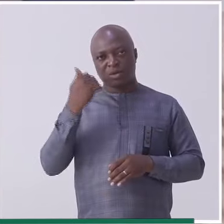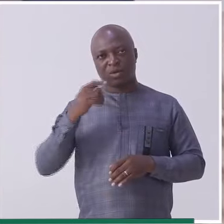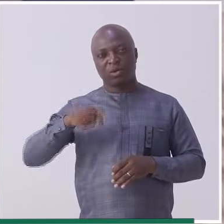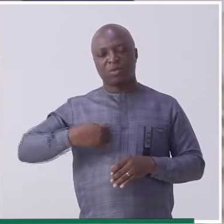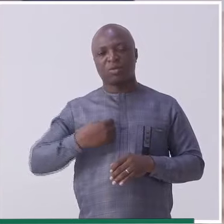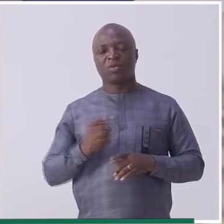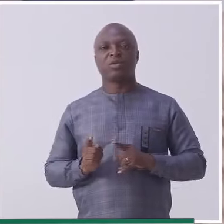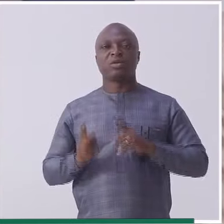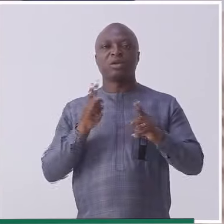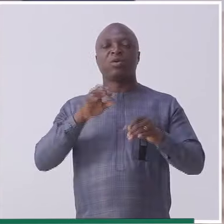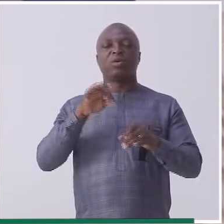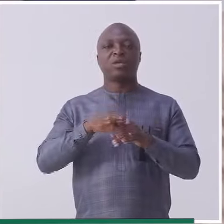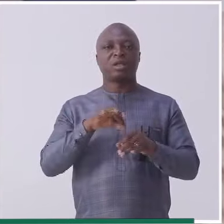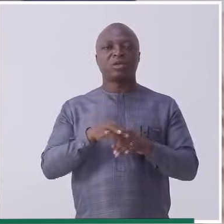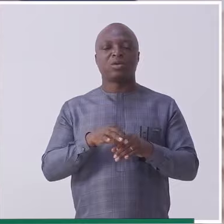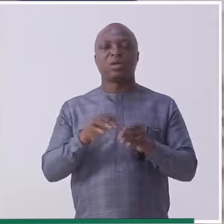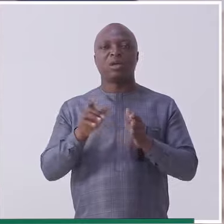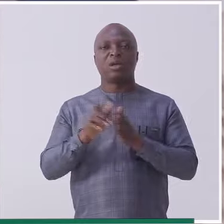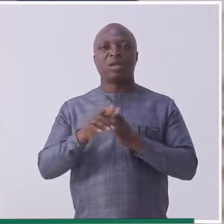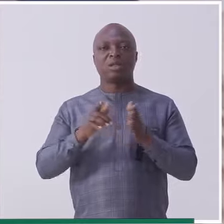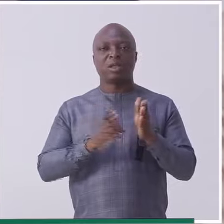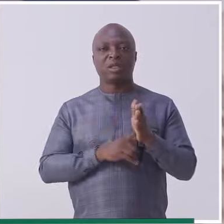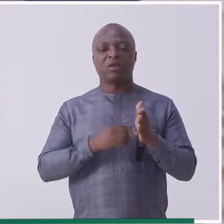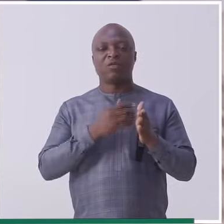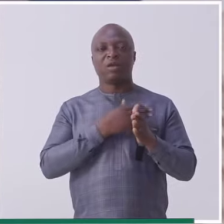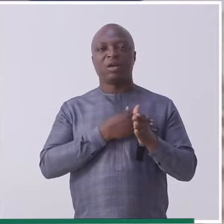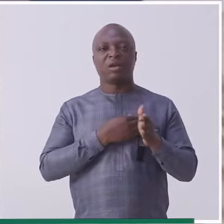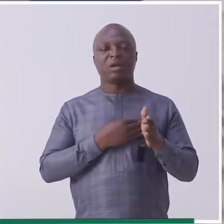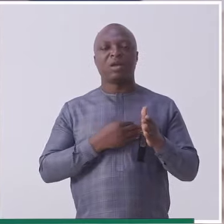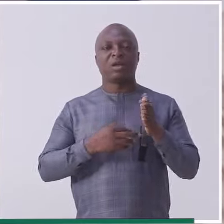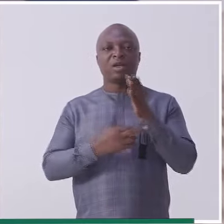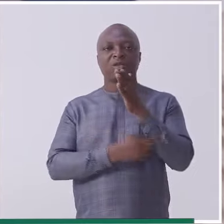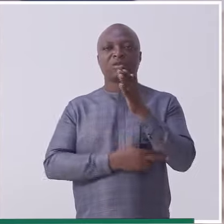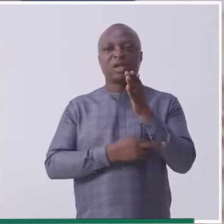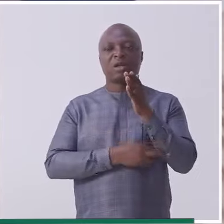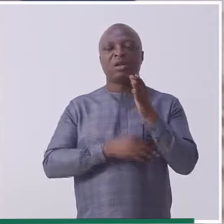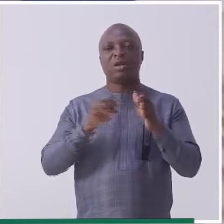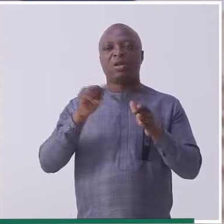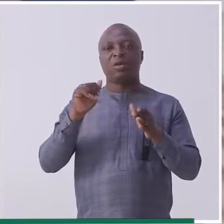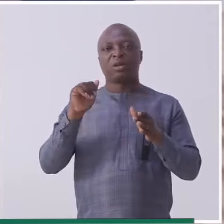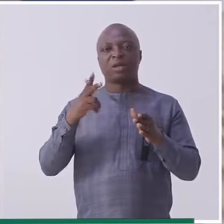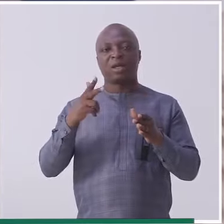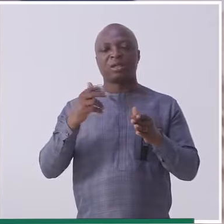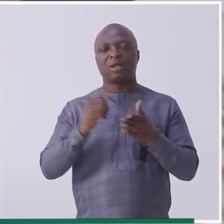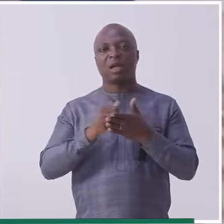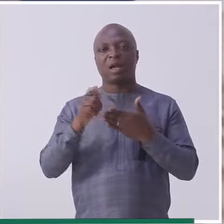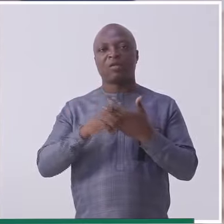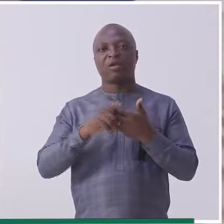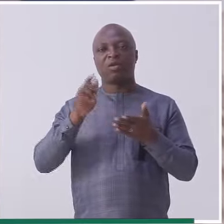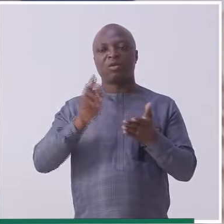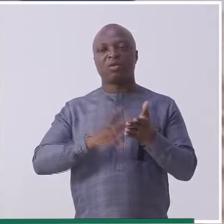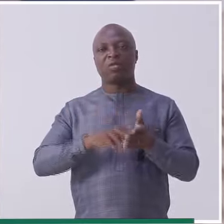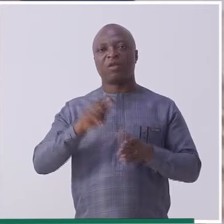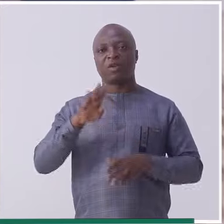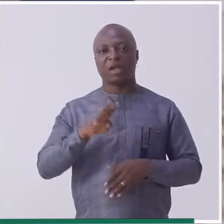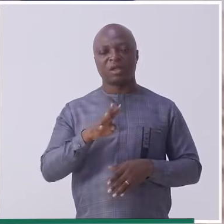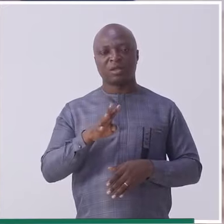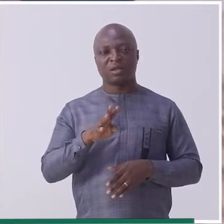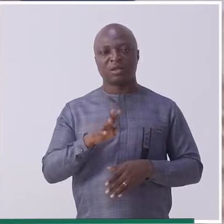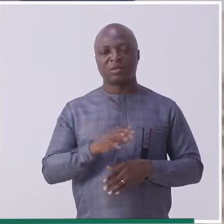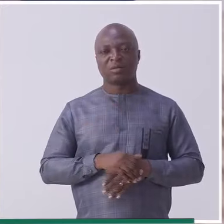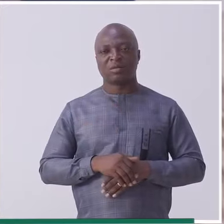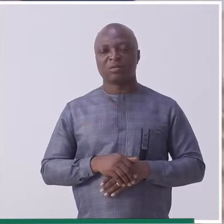nous irons aux élections législatives et régionales le 13 avril